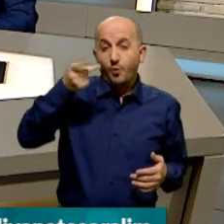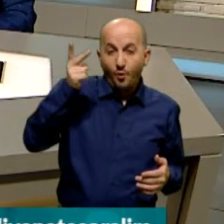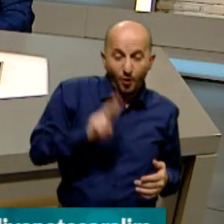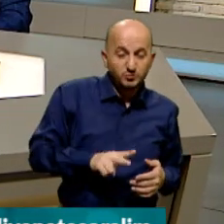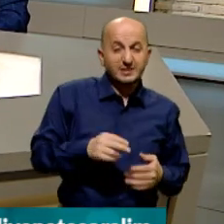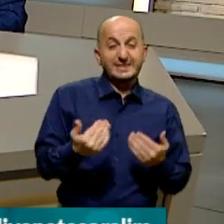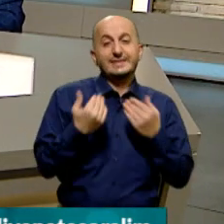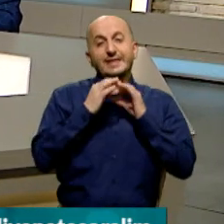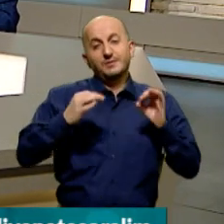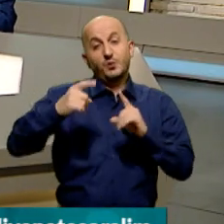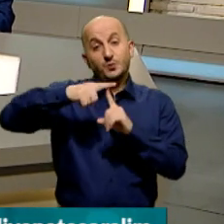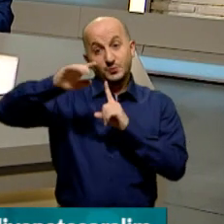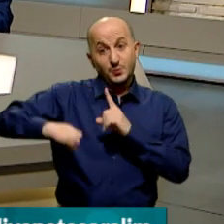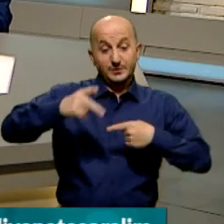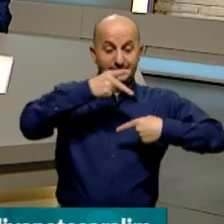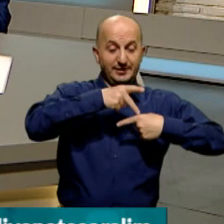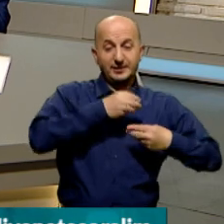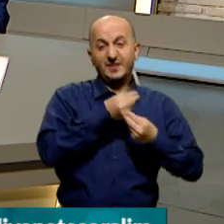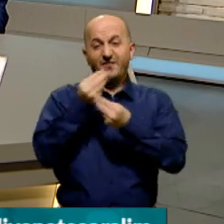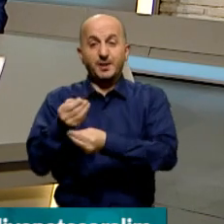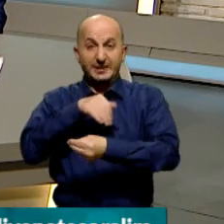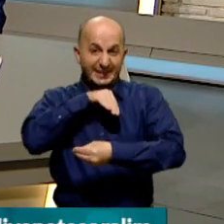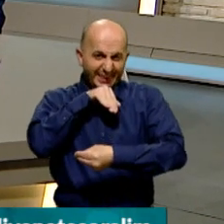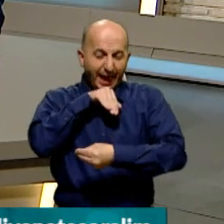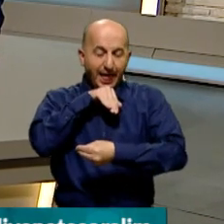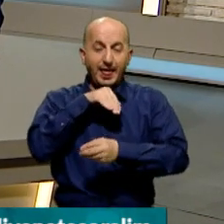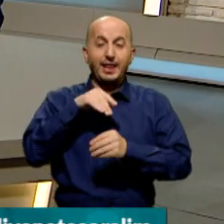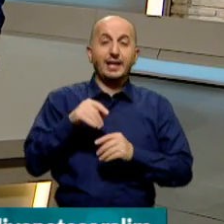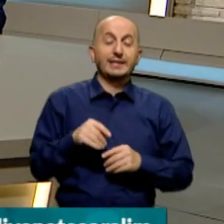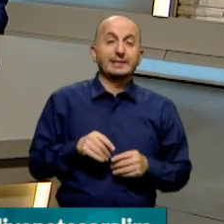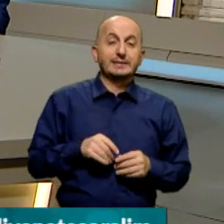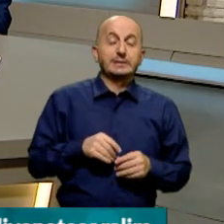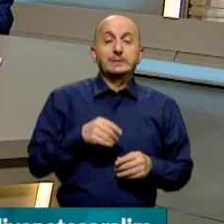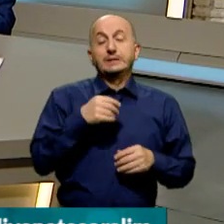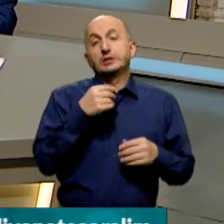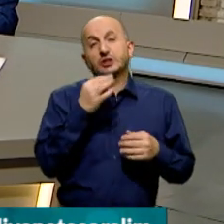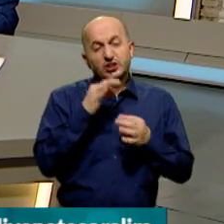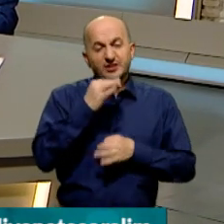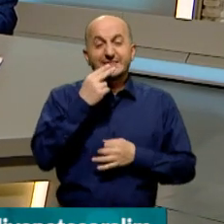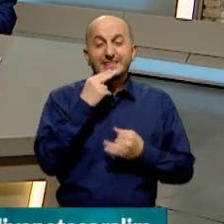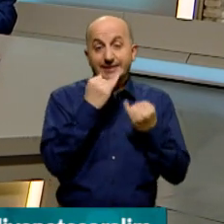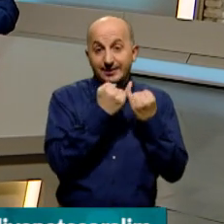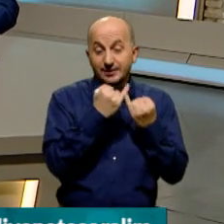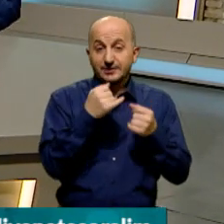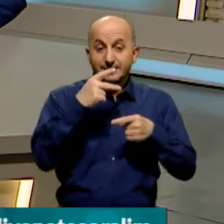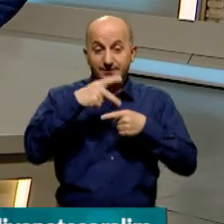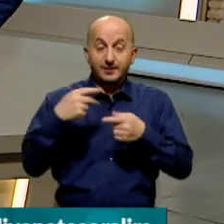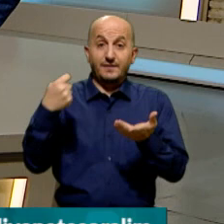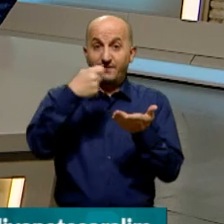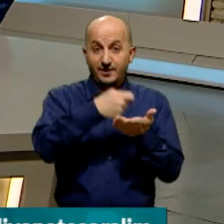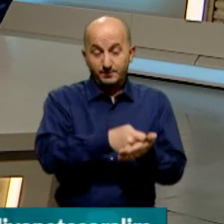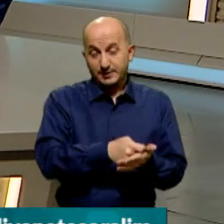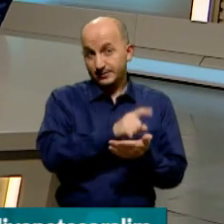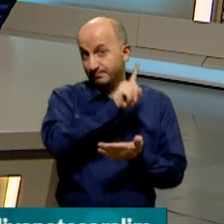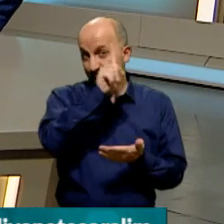yetim olan torununa zekatını verebilir mi? Bir diğer soru da kişi kız kardeşine zekat verebilir mi demiş. Ali Bey tarafından